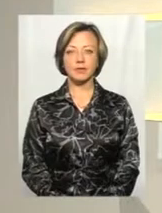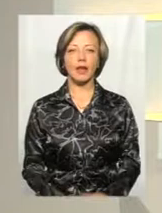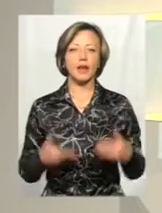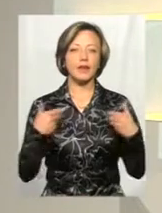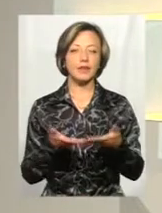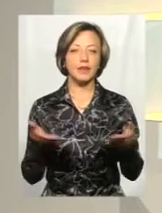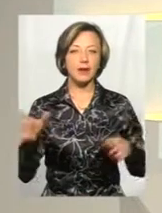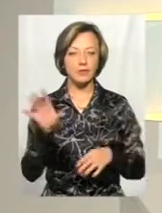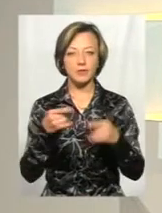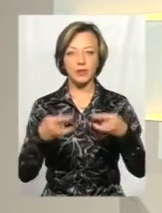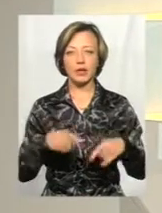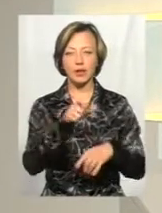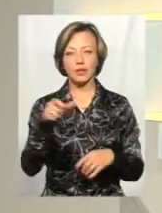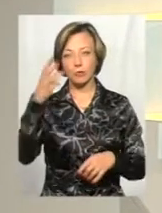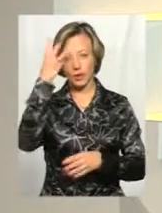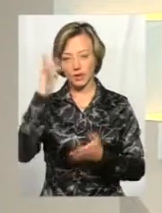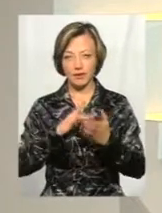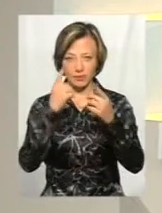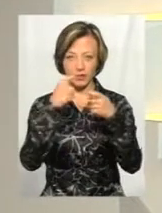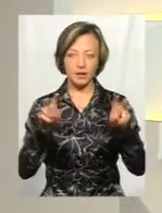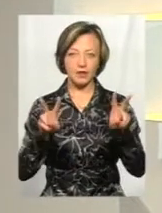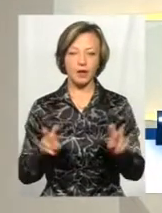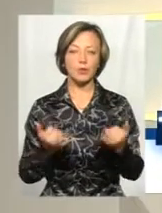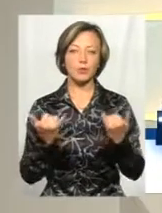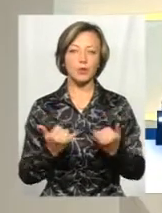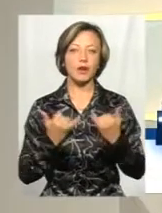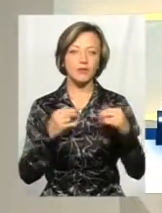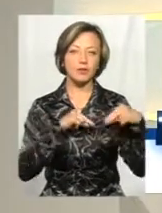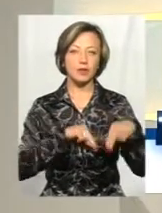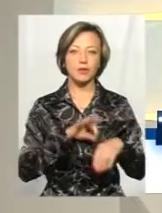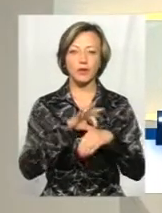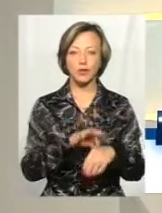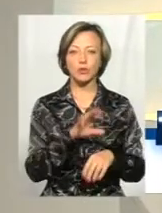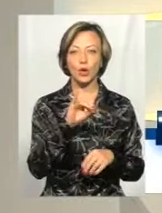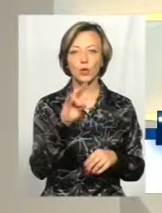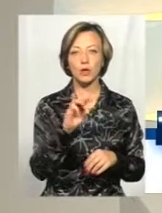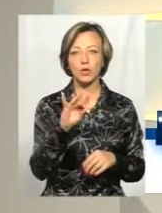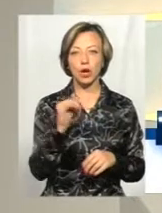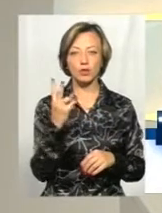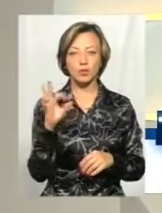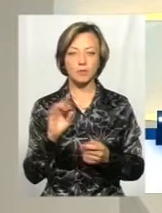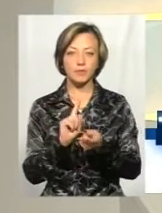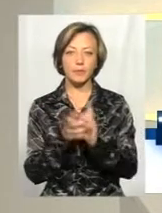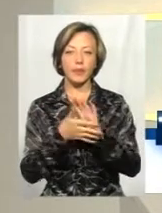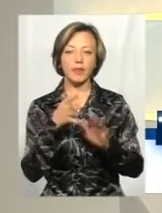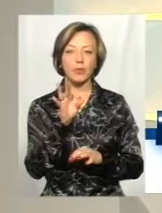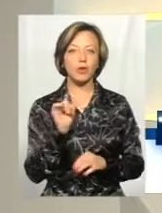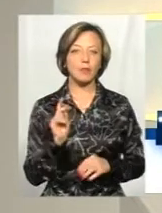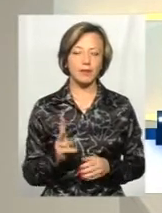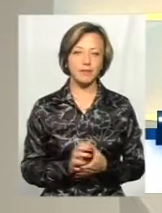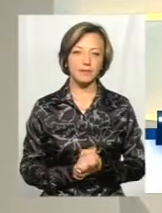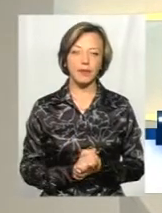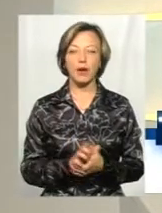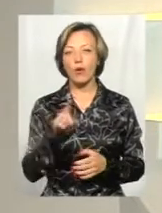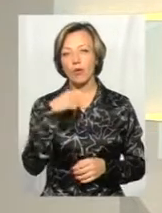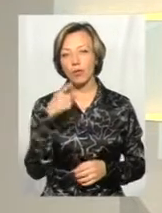Мої вітання усім телеглядачам Поділля Центр. В ефірі тема. Сьогодні для вас у студії працює ведуча Юна Мітрашко, сурдопереклад Ольга Рибак.